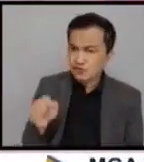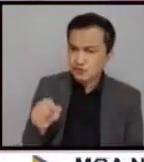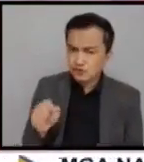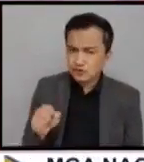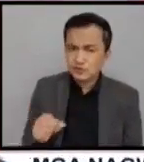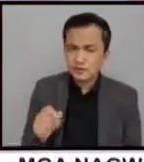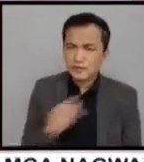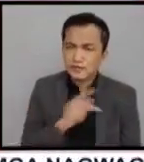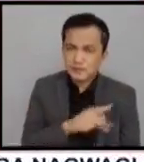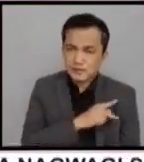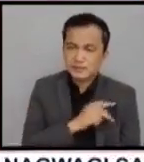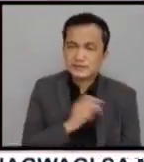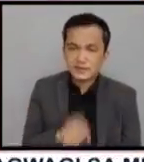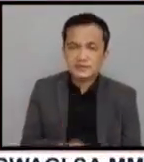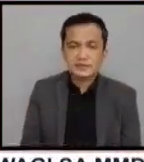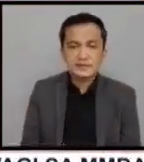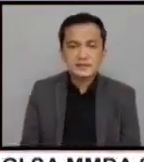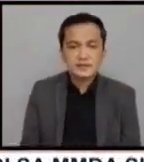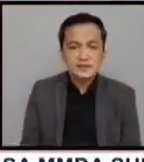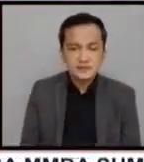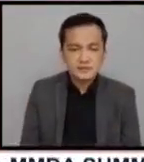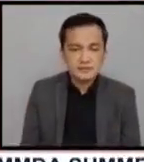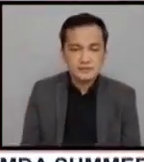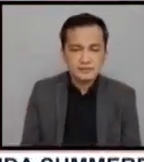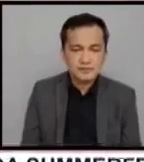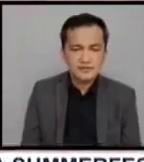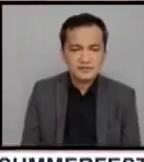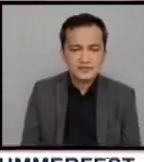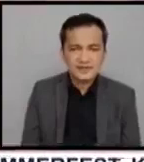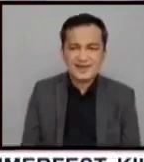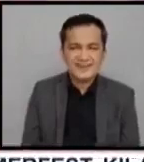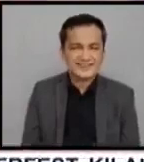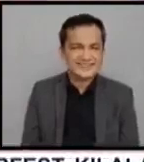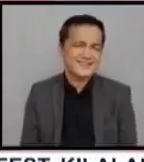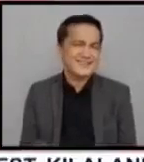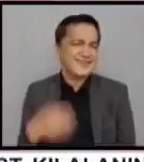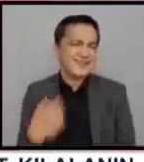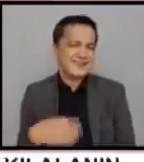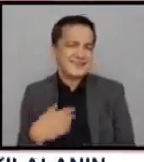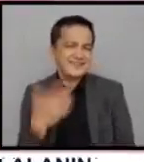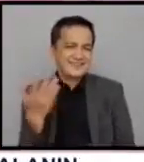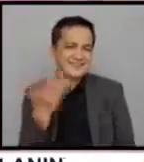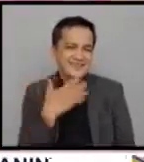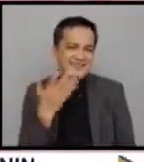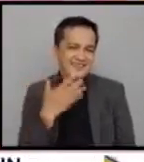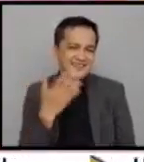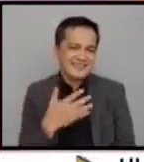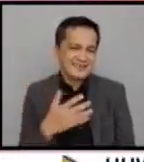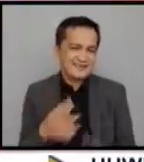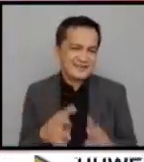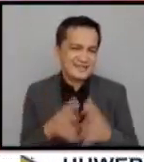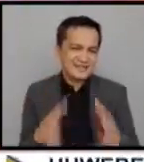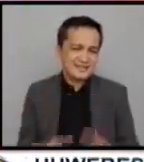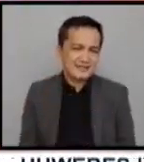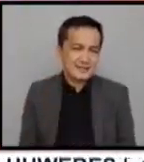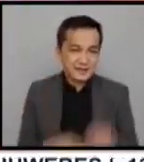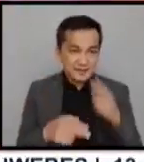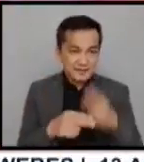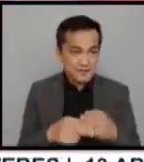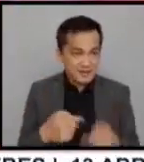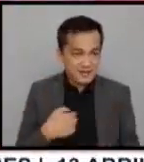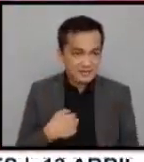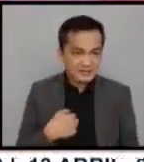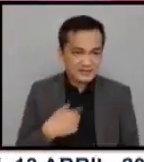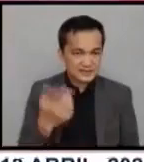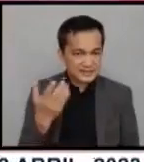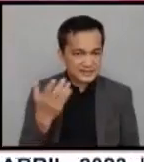So, pwede naman siya. Oh, yes. So, wow! Ang ganda, Masharo! At may pangalang ko pa. Ang